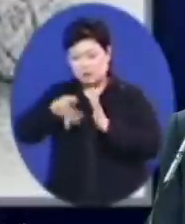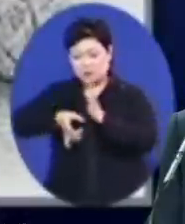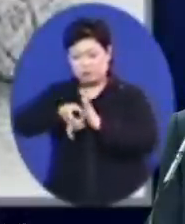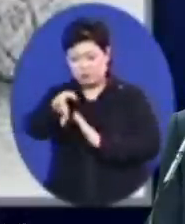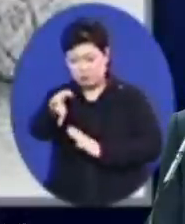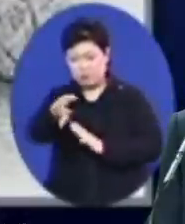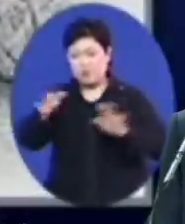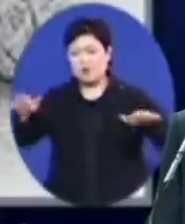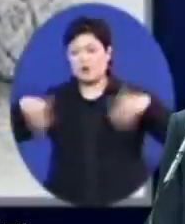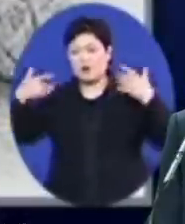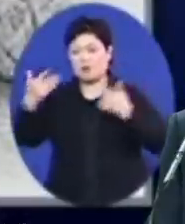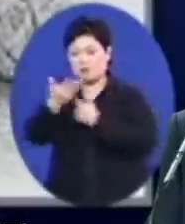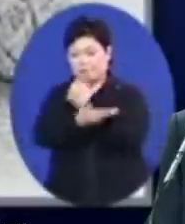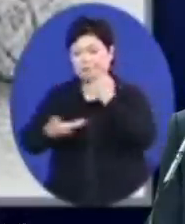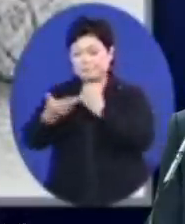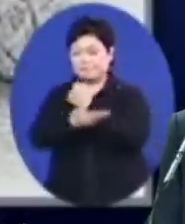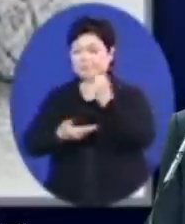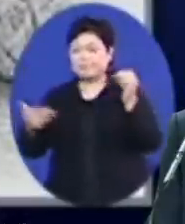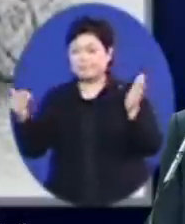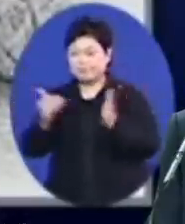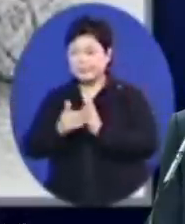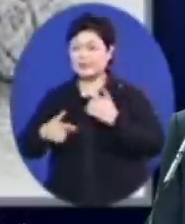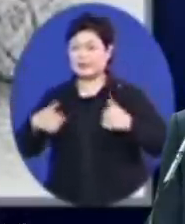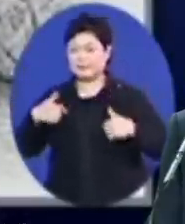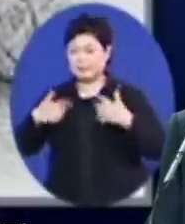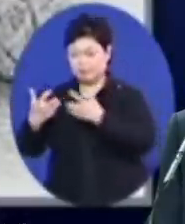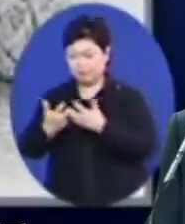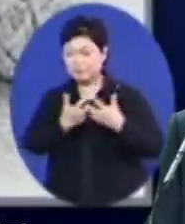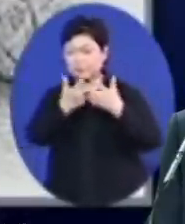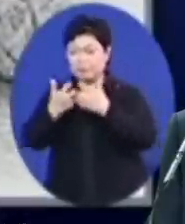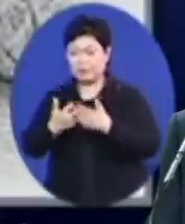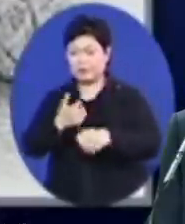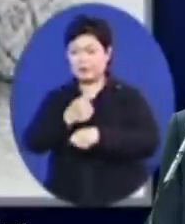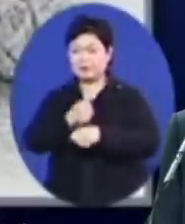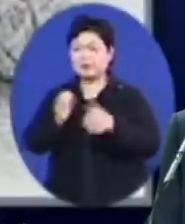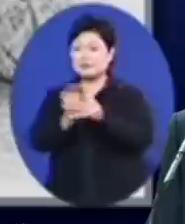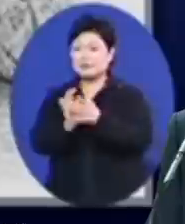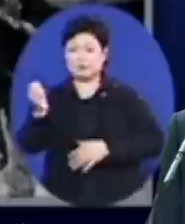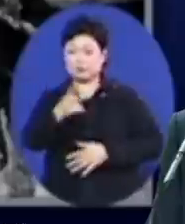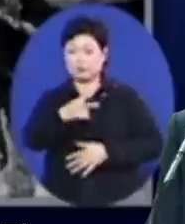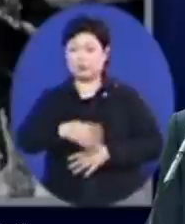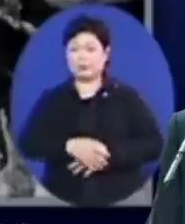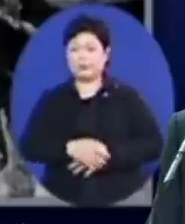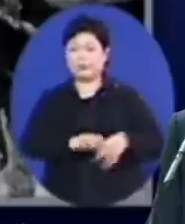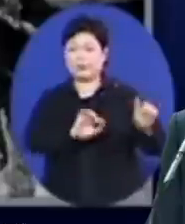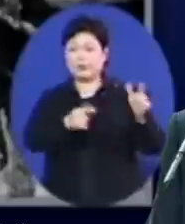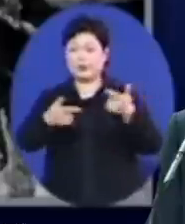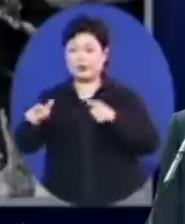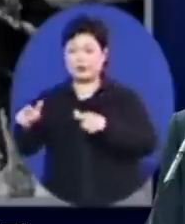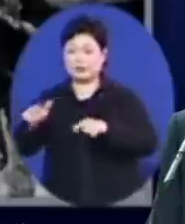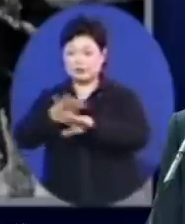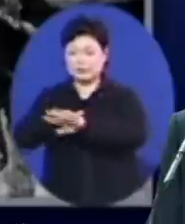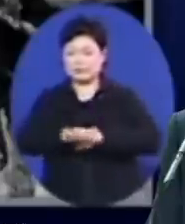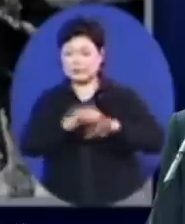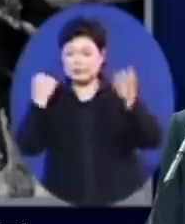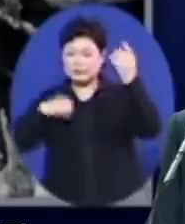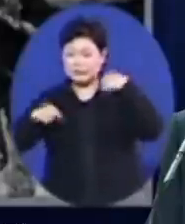굉장한 수확을 거두었습니다. 기쁨에 넘쳐서 그들은 잔치를 베풀고 여러 가지 들짐승을